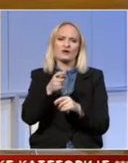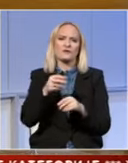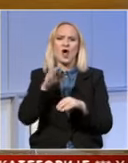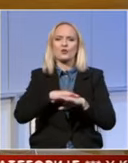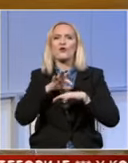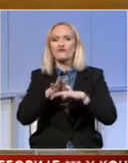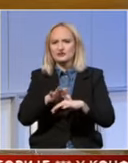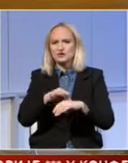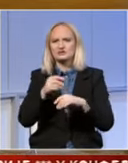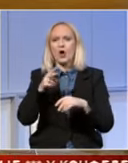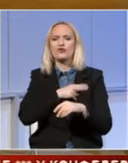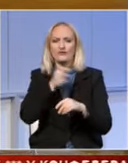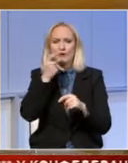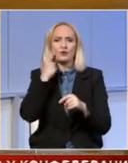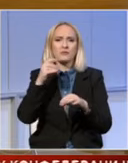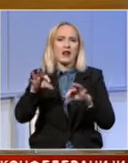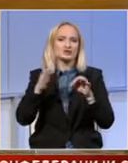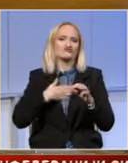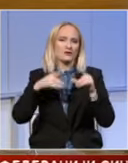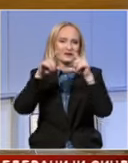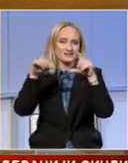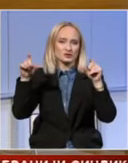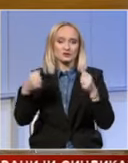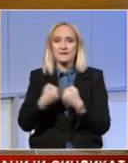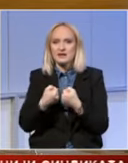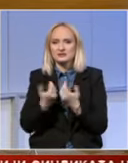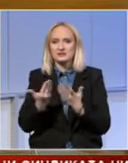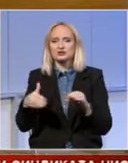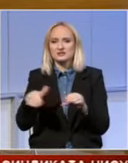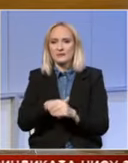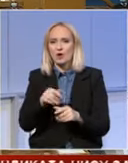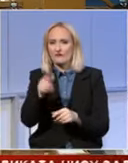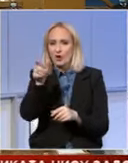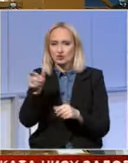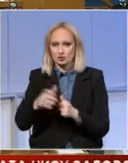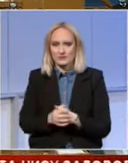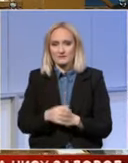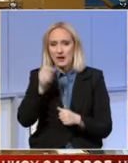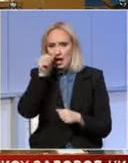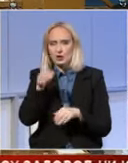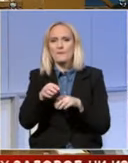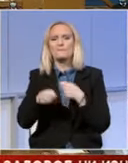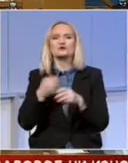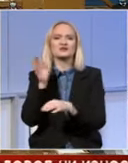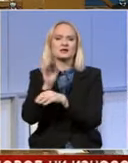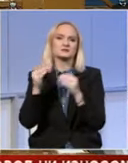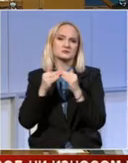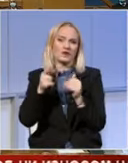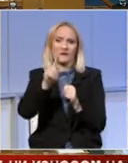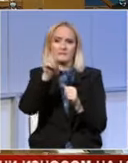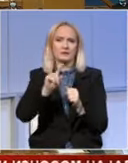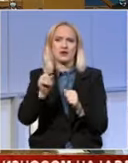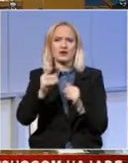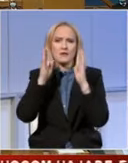da pokušaju da nađu u svojim institucijama mjesta gdje će zaposliti ove osobe. Narodni poslanici saglasni su da ovom pitanju